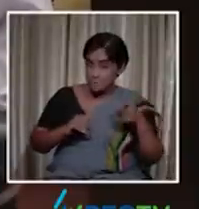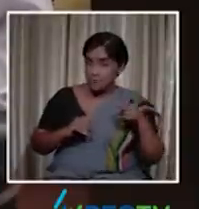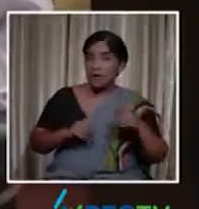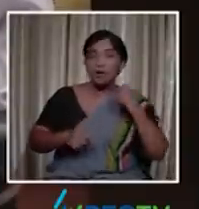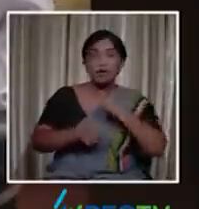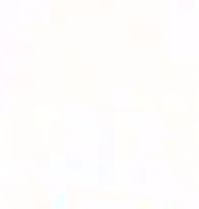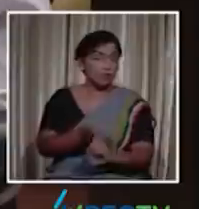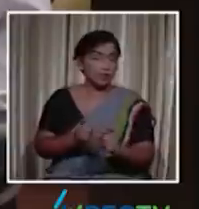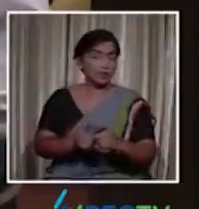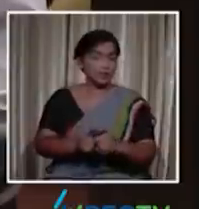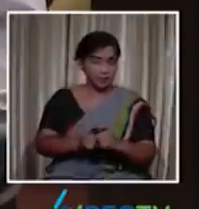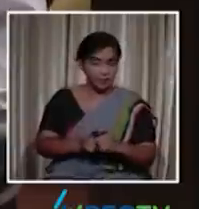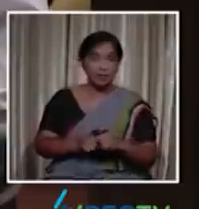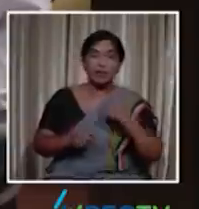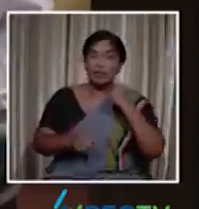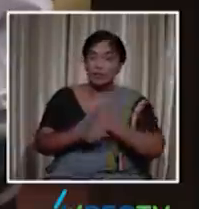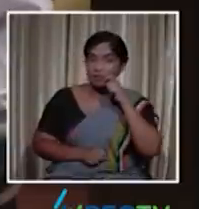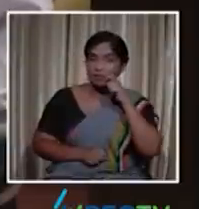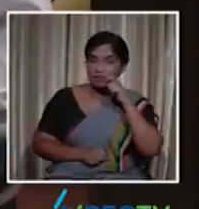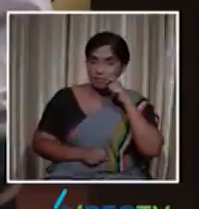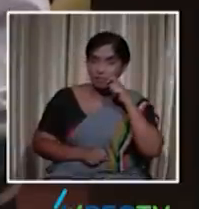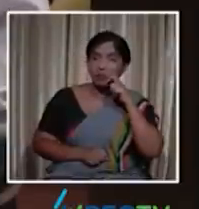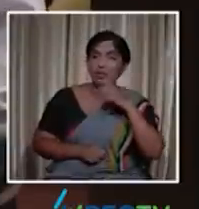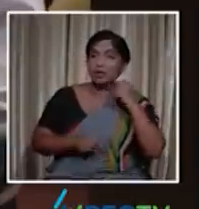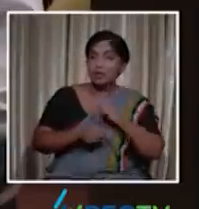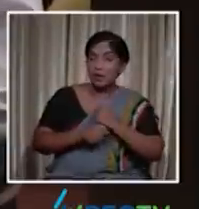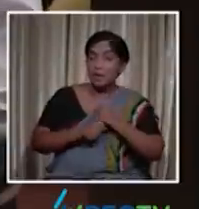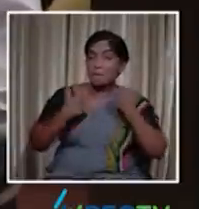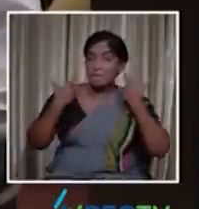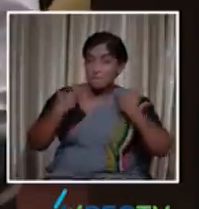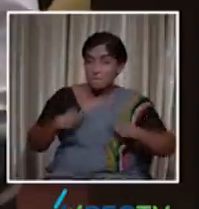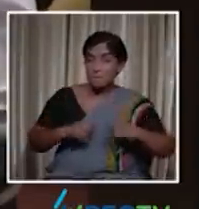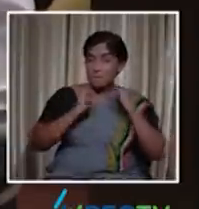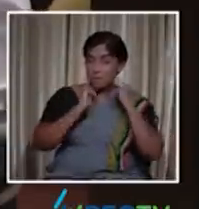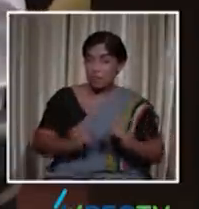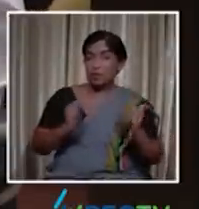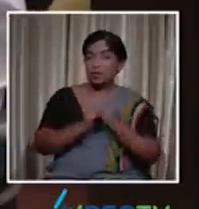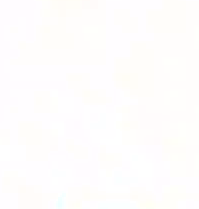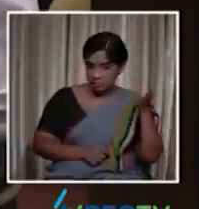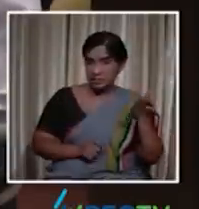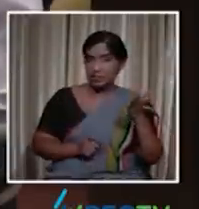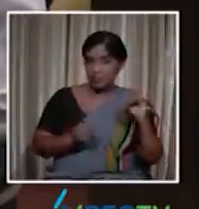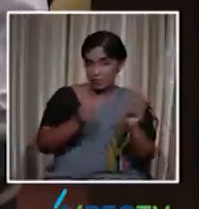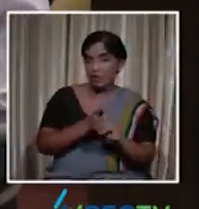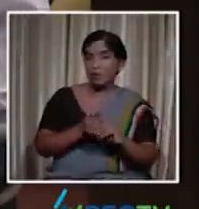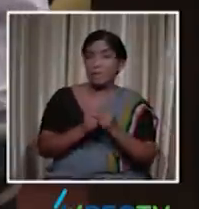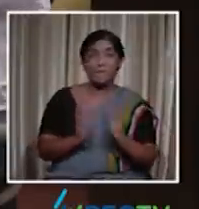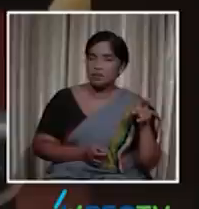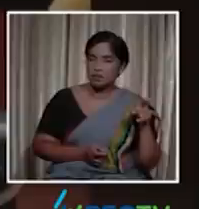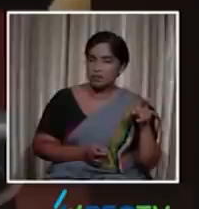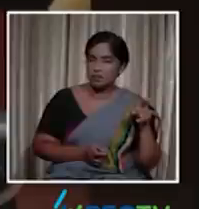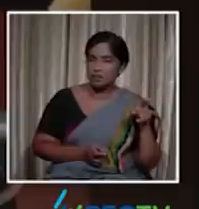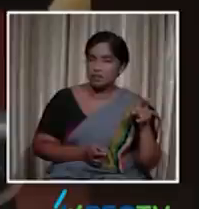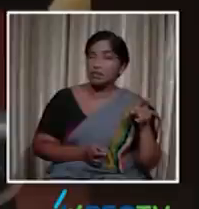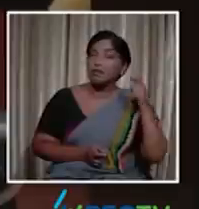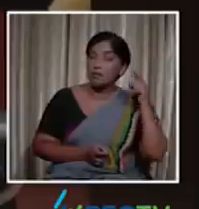රාජ්‍ය ම්ලේච්ඡත්වය රාජ්‍ය ත්‍රස්තවාදය රාජපක්ෂ ම්ලේච්ඡත්වය රාජපක්ෂ ත්‍රස්තවාදය ක්‍රියාත්මක වුණු නිසා තමයි